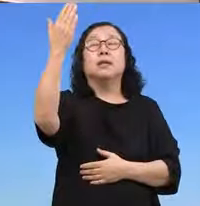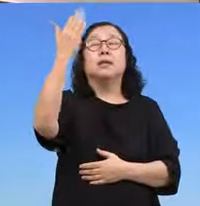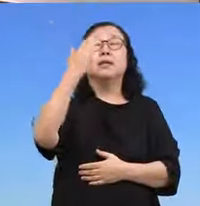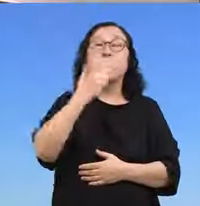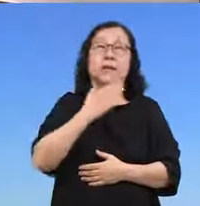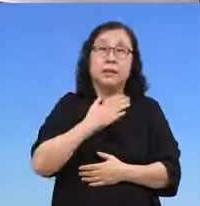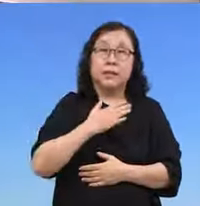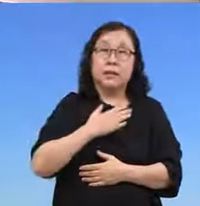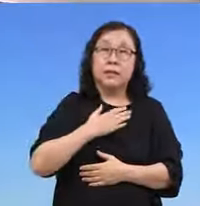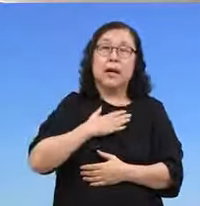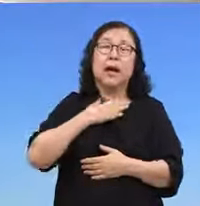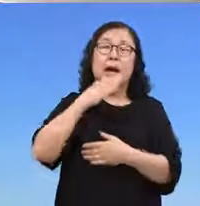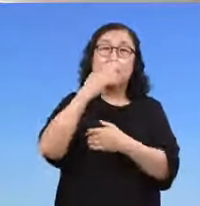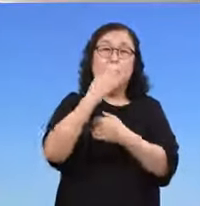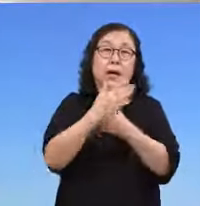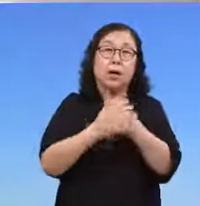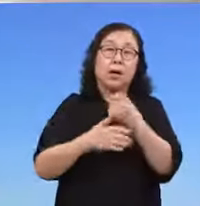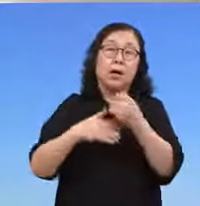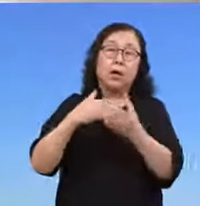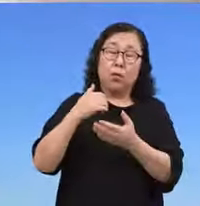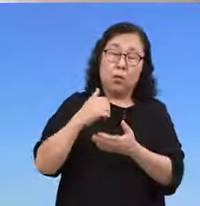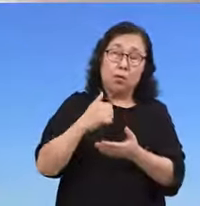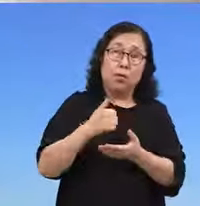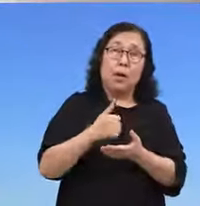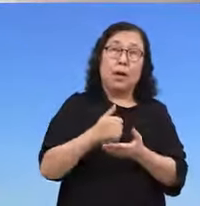그는 나의 여호와,